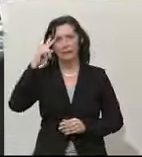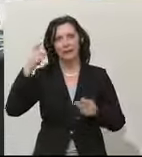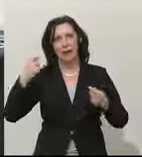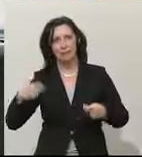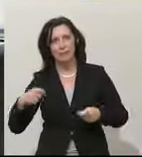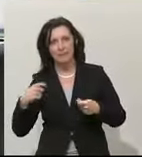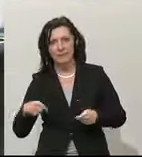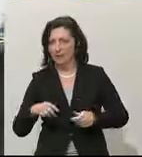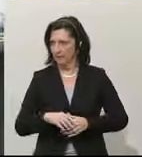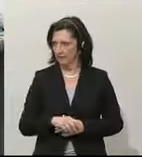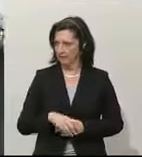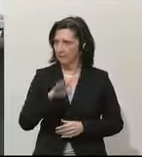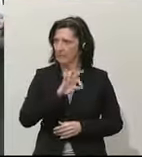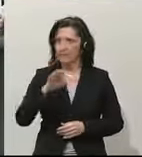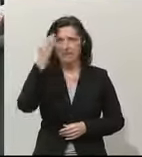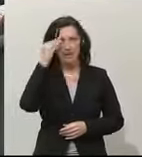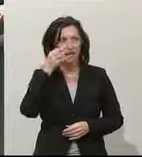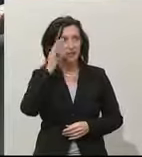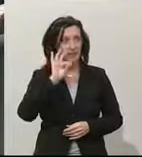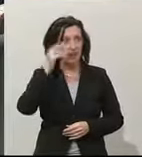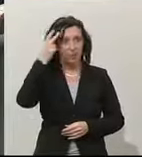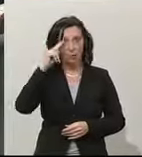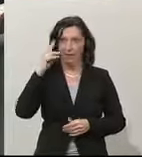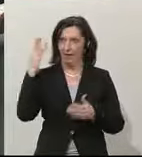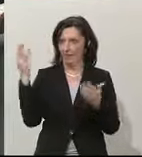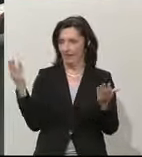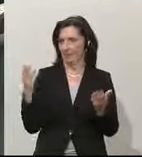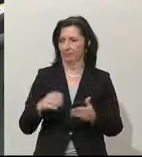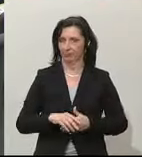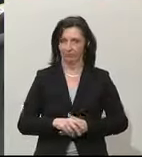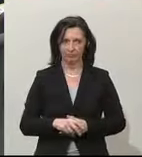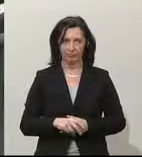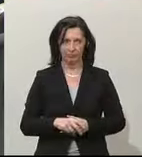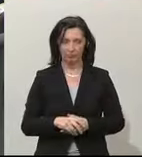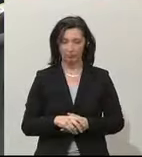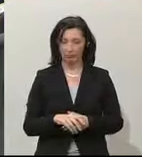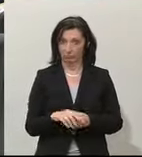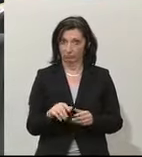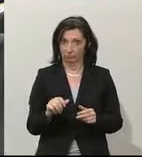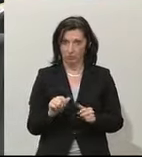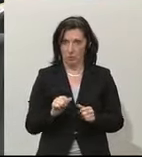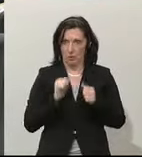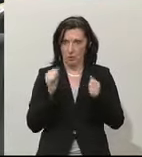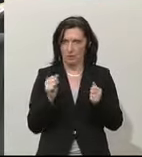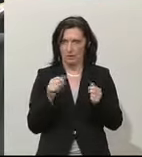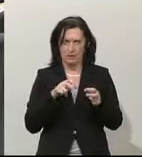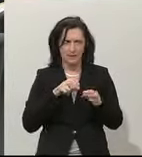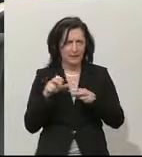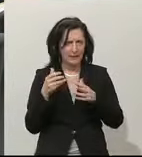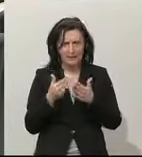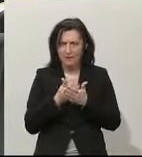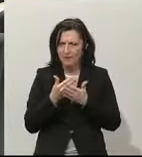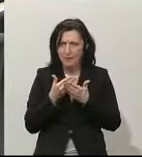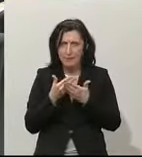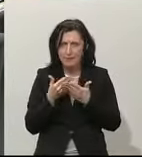Am Rednerpult ist jetzt Ruth Becher. Sie ist Abgeordnete der SPÖ. Keiner der Regierungsvertreter